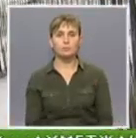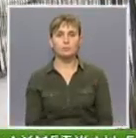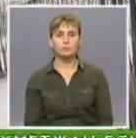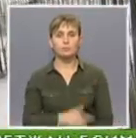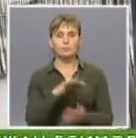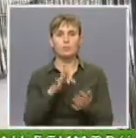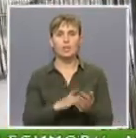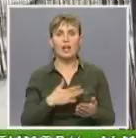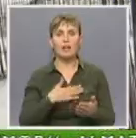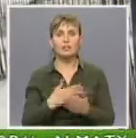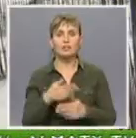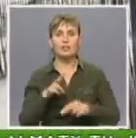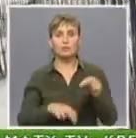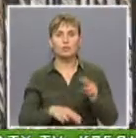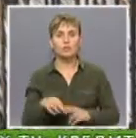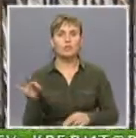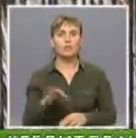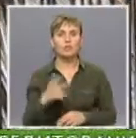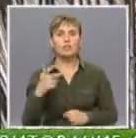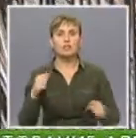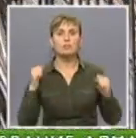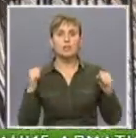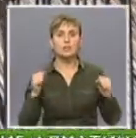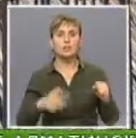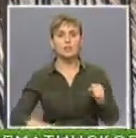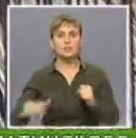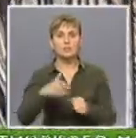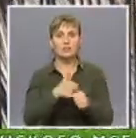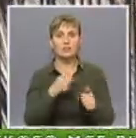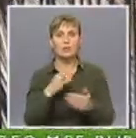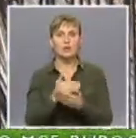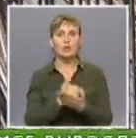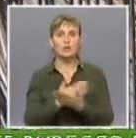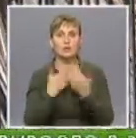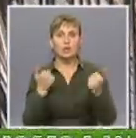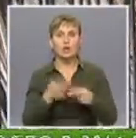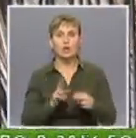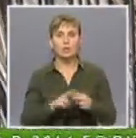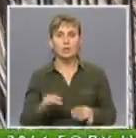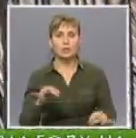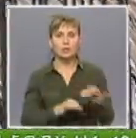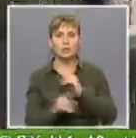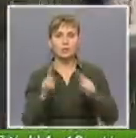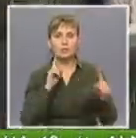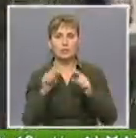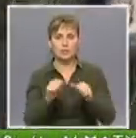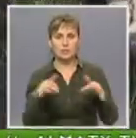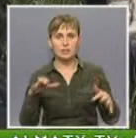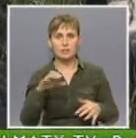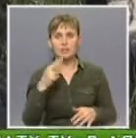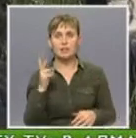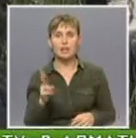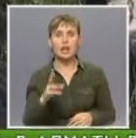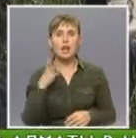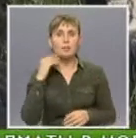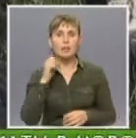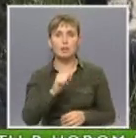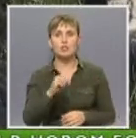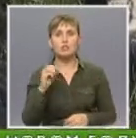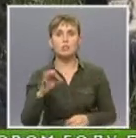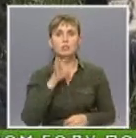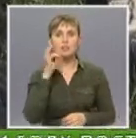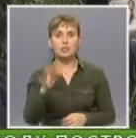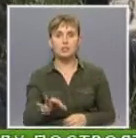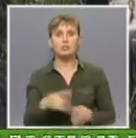В мегаполисе активно строят сразу 3 спортивные арены. Отставаний по графику нет. Об этом в ходе брифинга в СЦК сообщил аким Алматы Ахмеджан